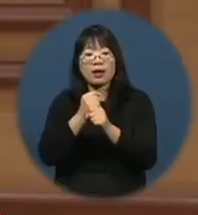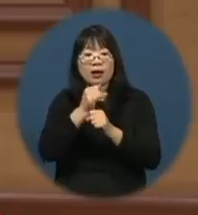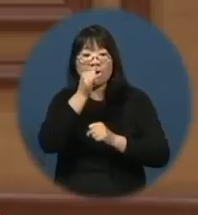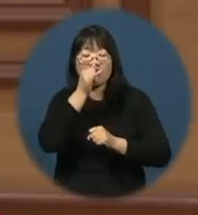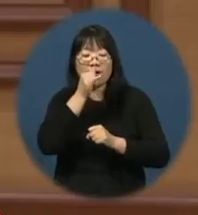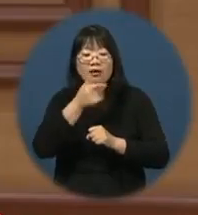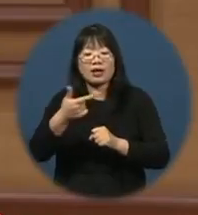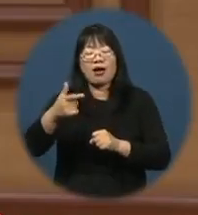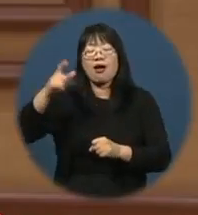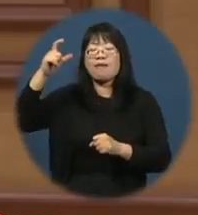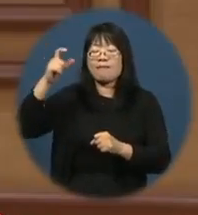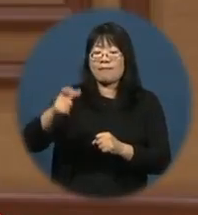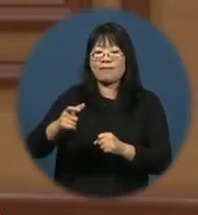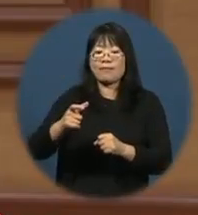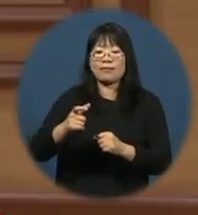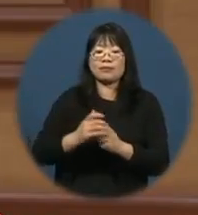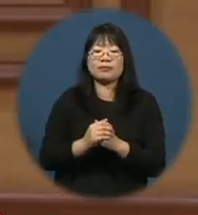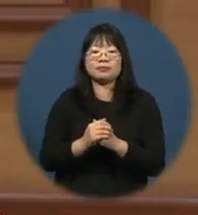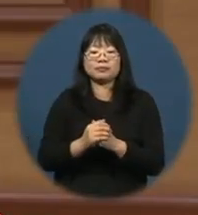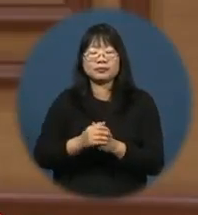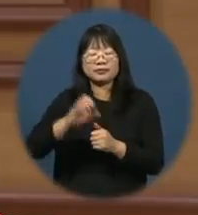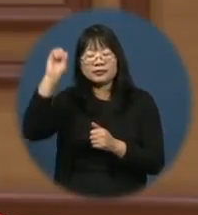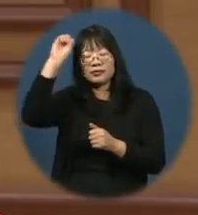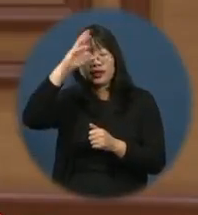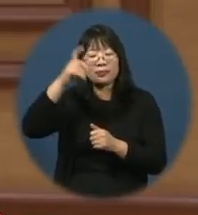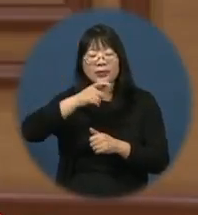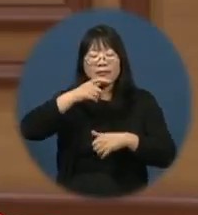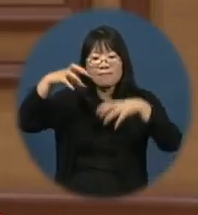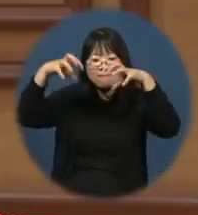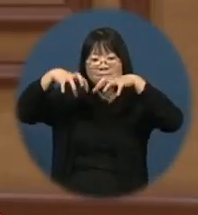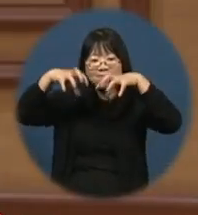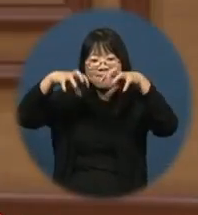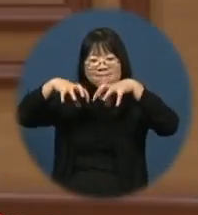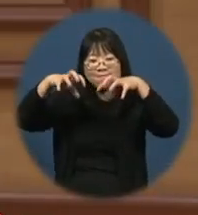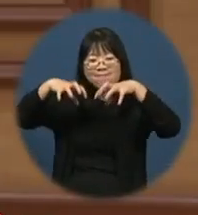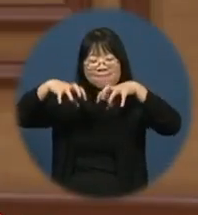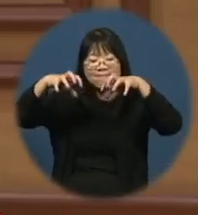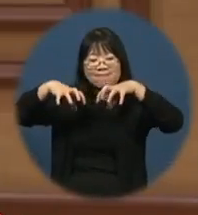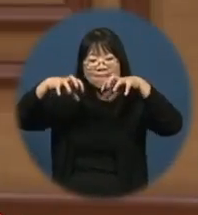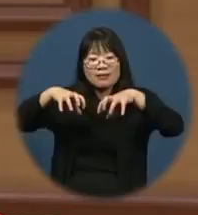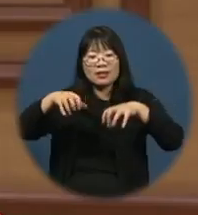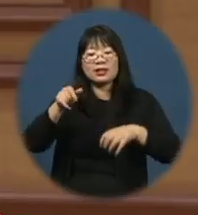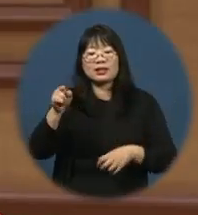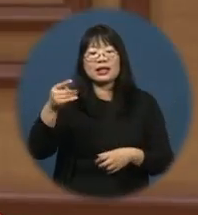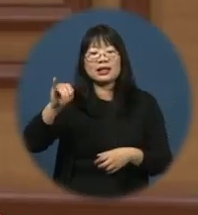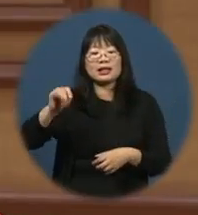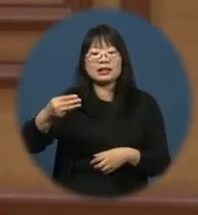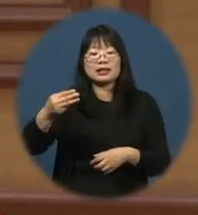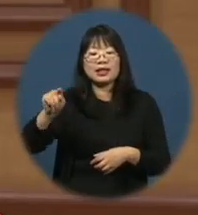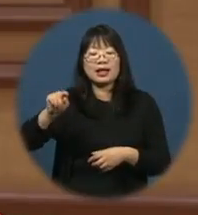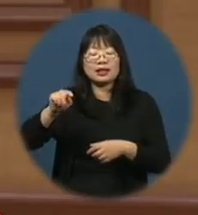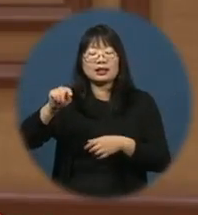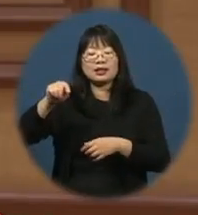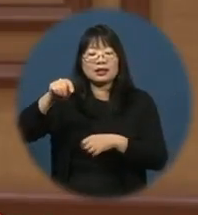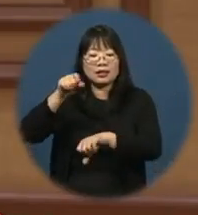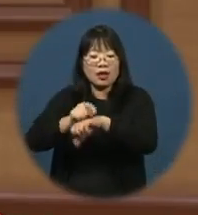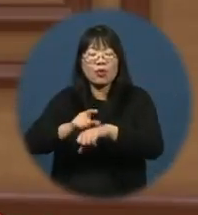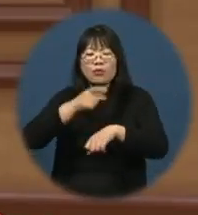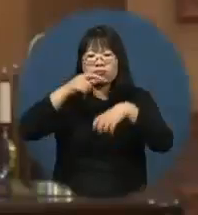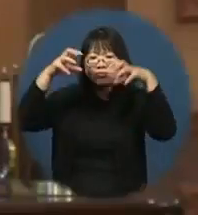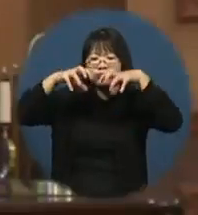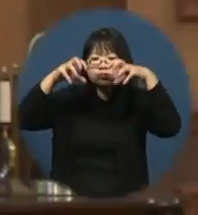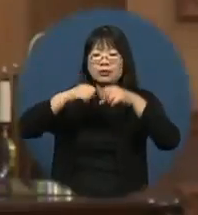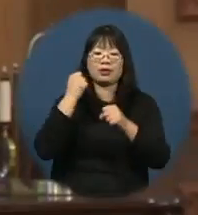되면 아주 강한 예, 국지성 예. 호우, 뭐 게릴라성 호우라고 얘기를 하고 있습니다만 이제 그런